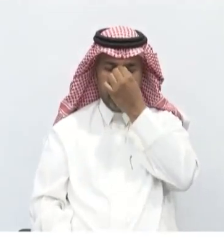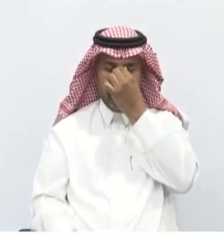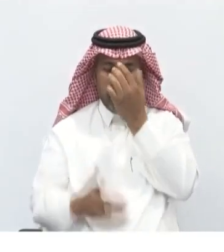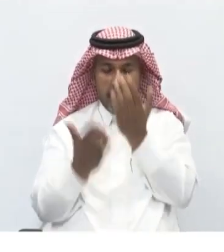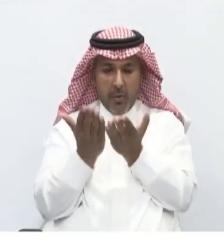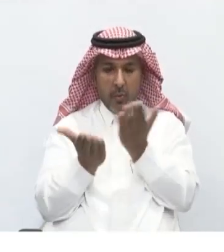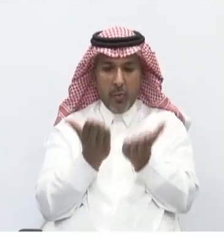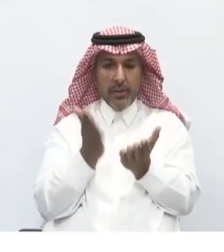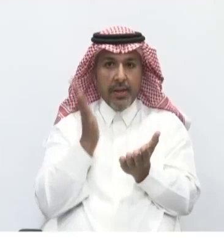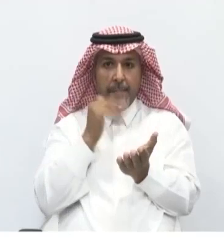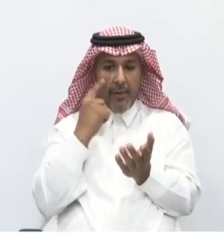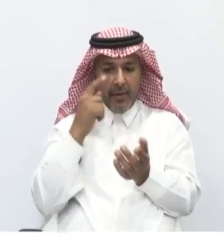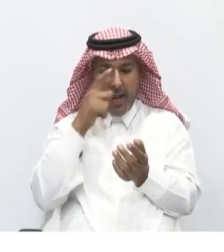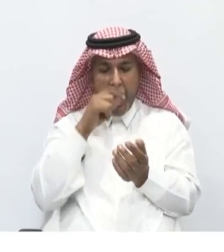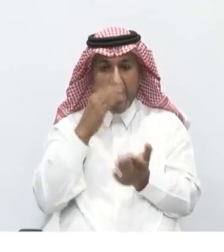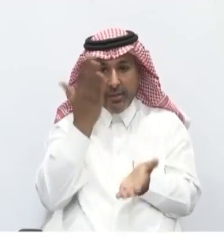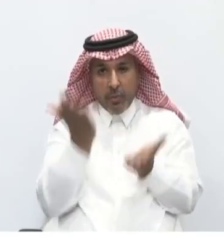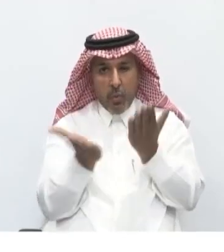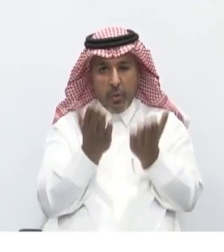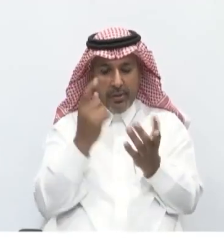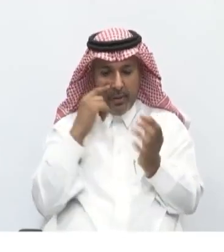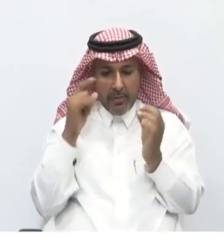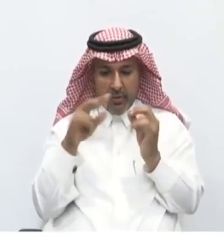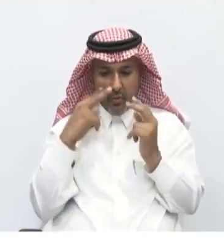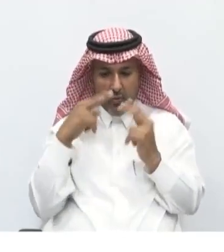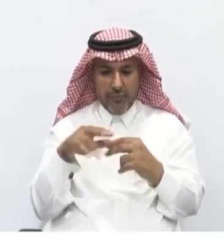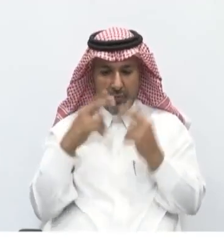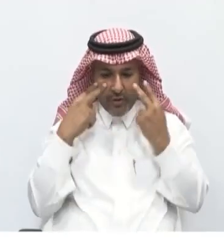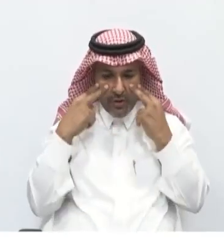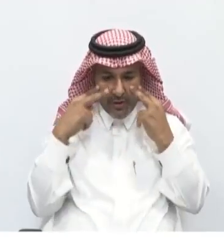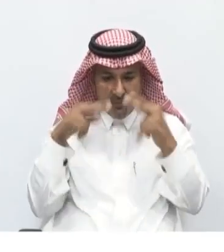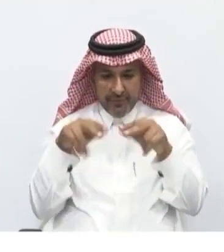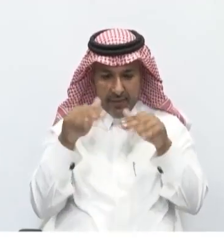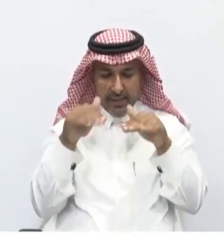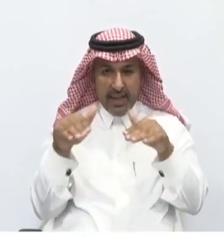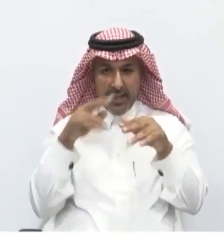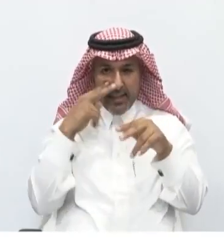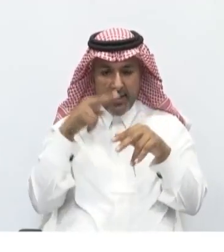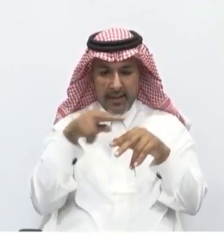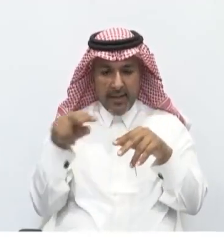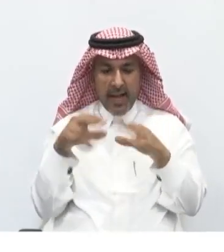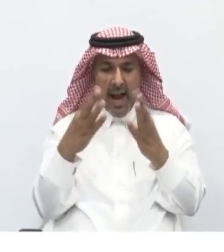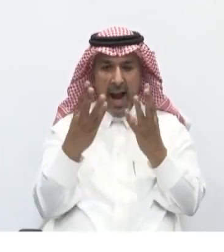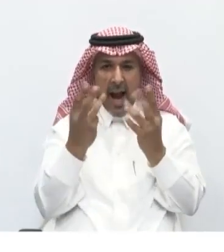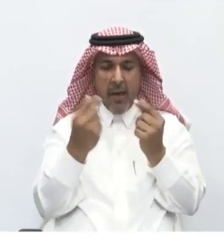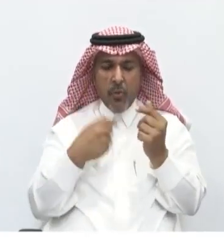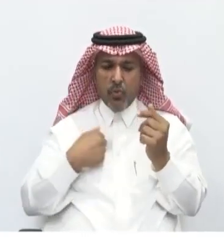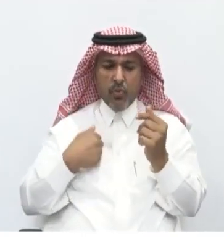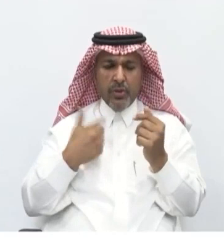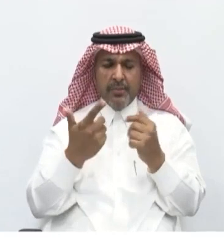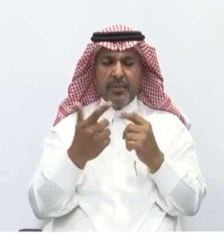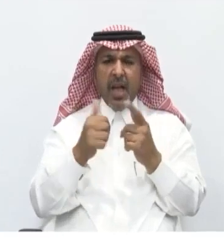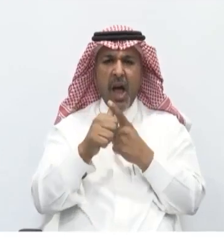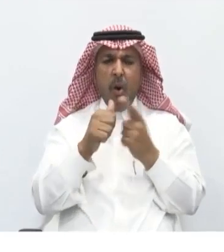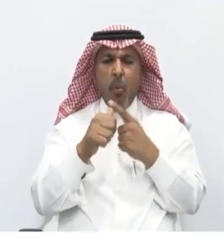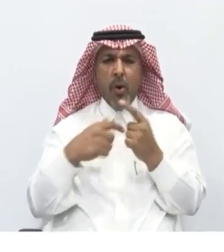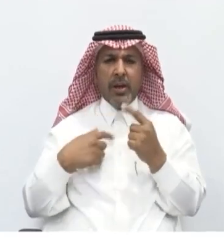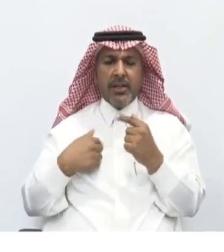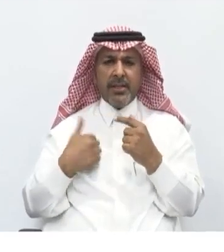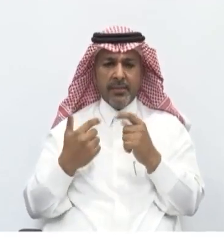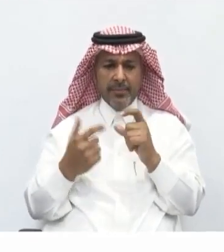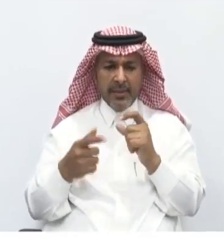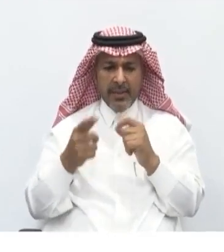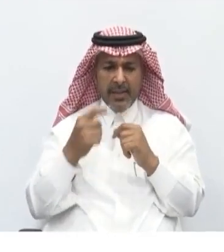اولا سنقوم بالوزن لنلقي نظره الان عليها ما المواد الموجوده فيها اولا وقعت